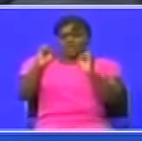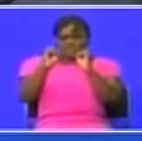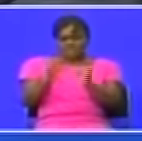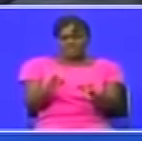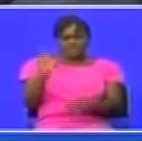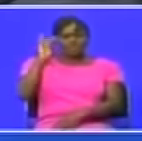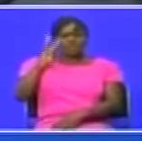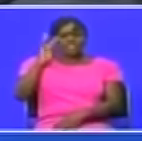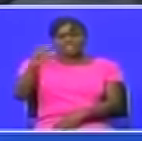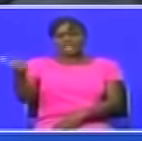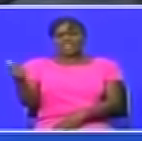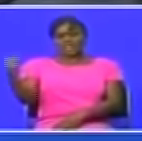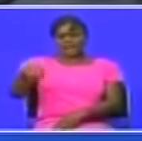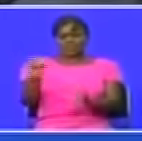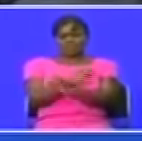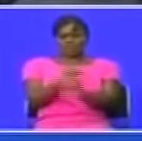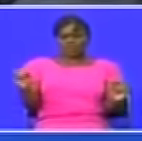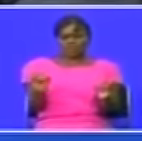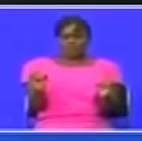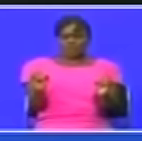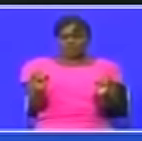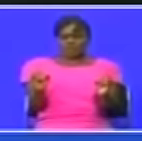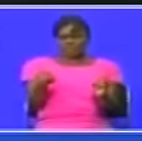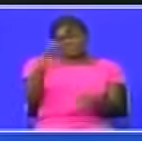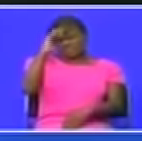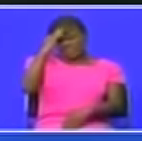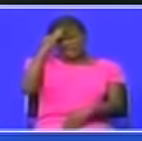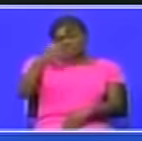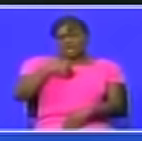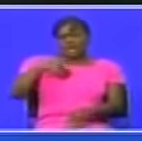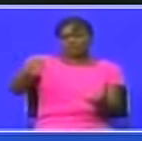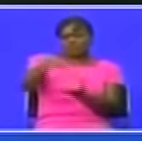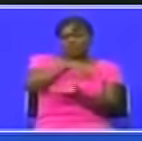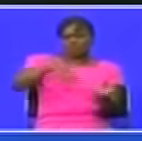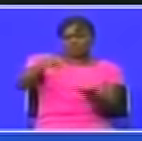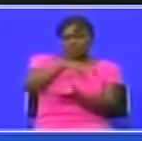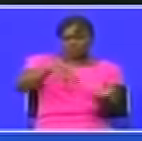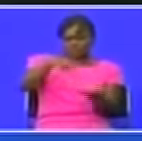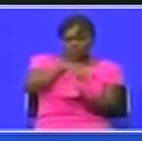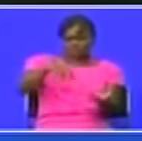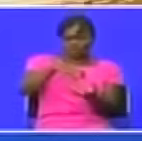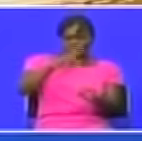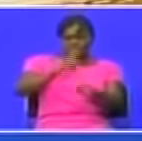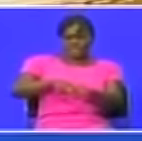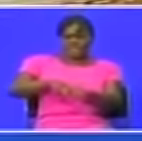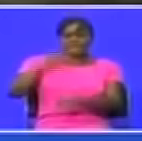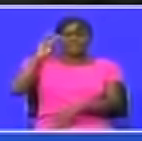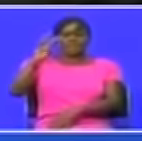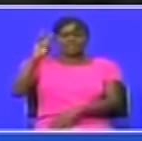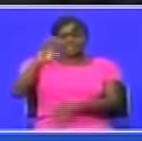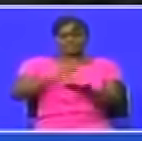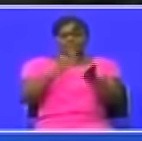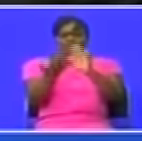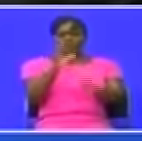wengine hawangeweza kufika. Upande wa jopo nao ukatilia shaka mkanganyiko wa taarifa kabla ya Kiplagat kukamilisha kutoa ushahidi wake mbele ya